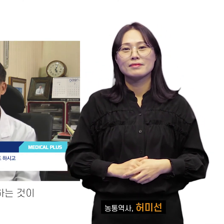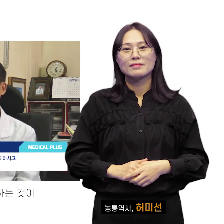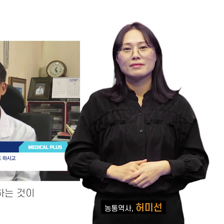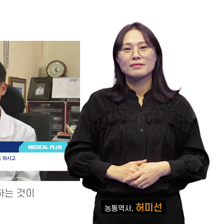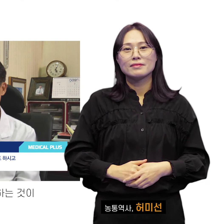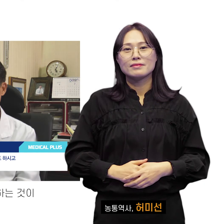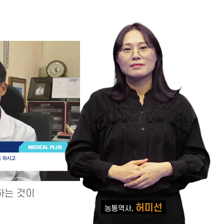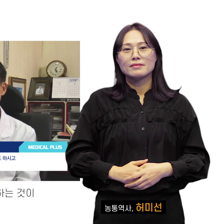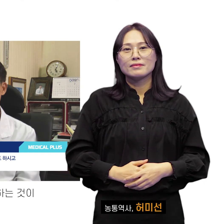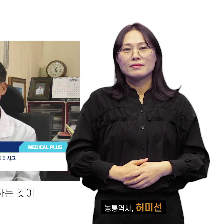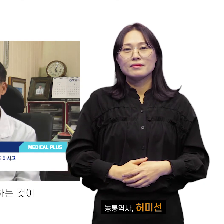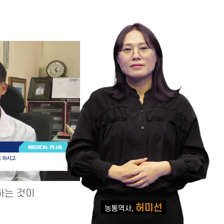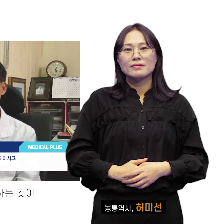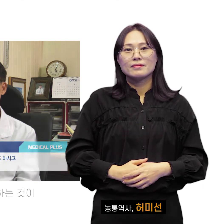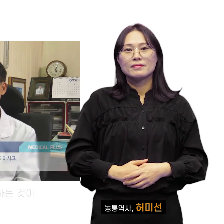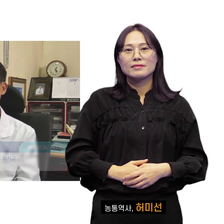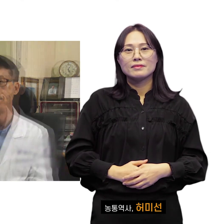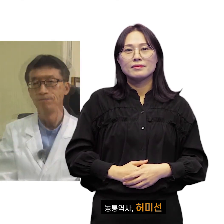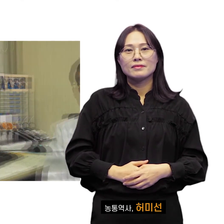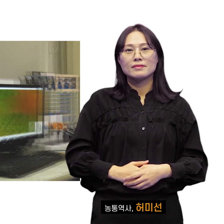매우 중요합니다.